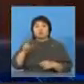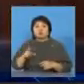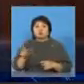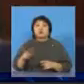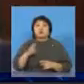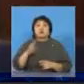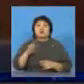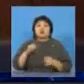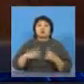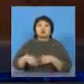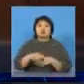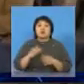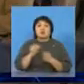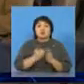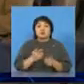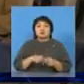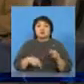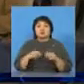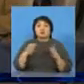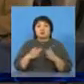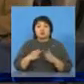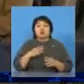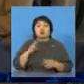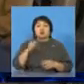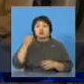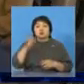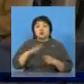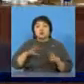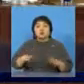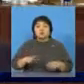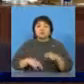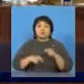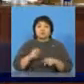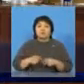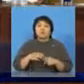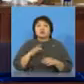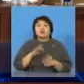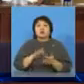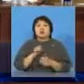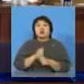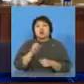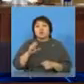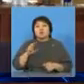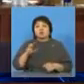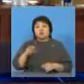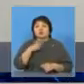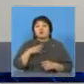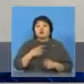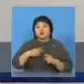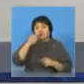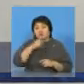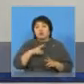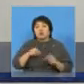қызметкерлері. Нұрлы жер мемлекеттік бағдарламасы аясында салынған тұрғын үй Нұрақтөбе мөлтекауданында орналасқан. Шаһар басшысы Мавр Абдуллиннің сөзінше,